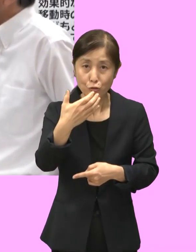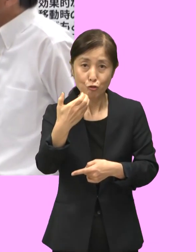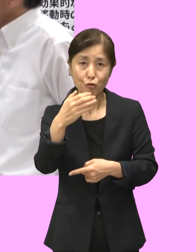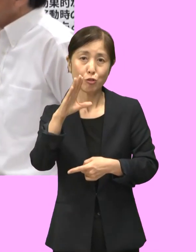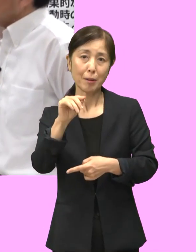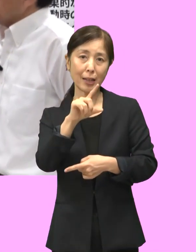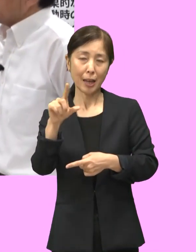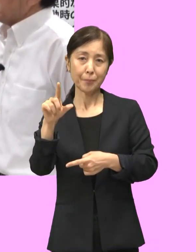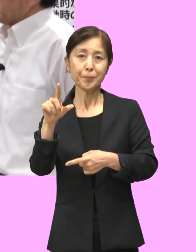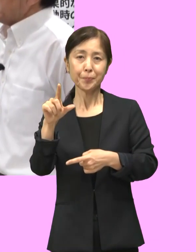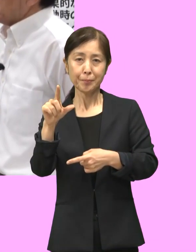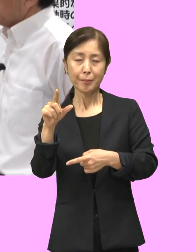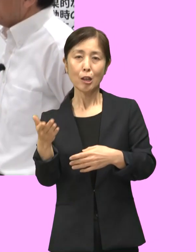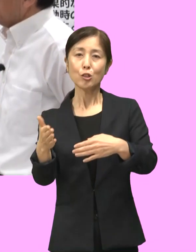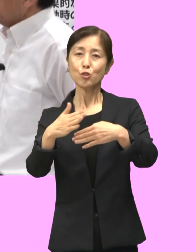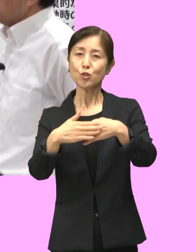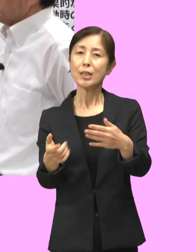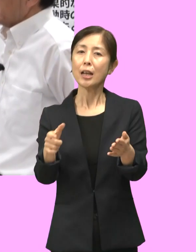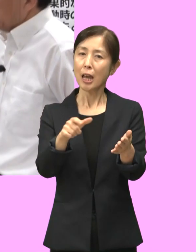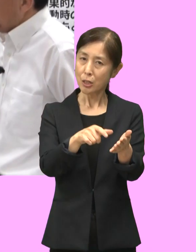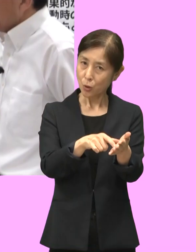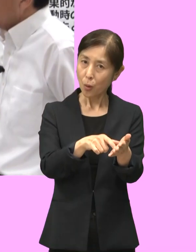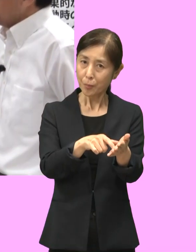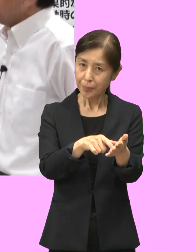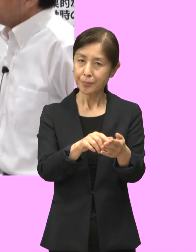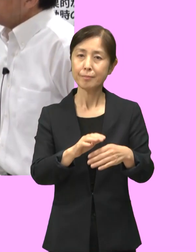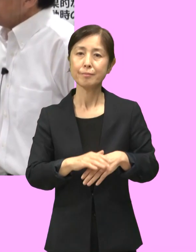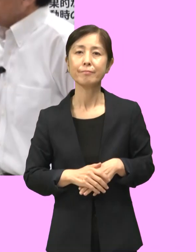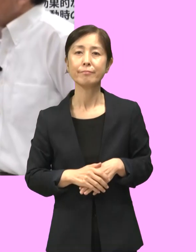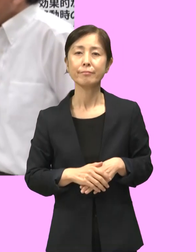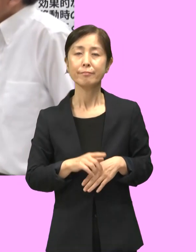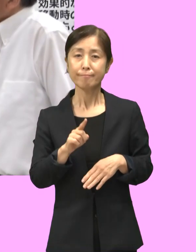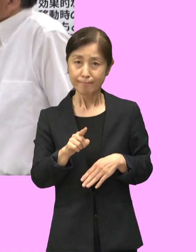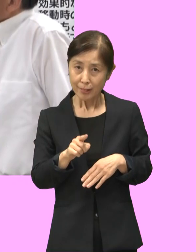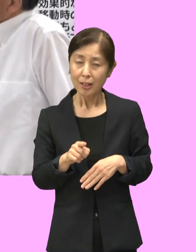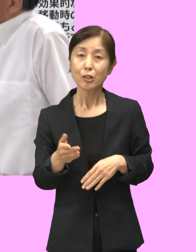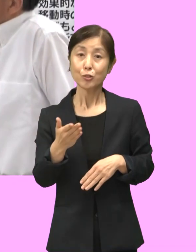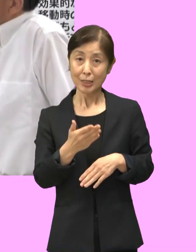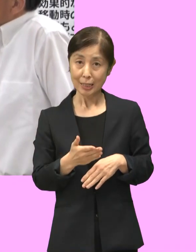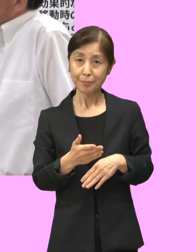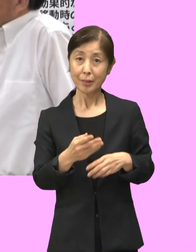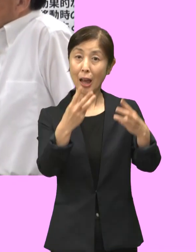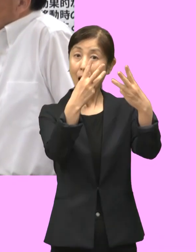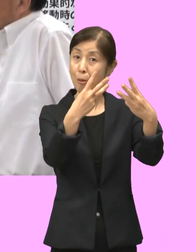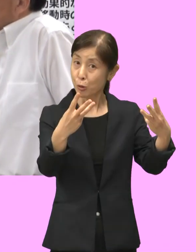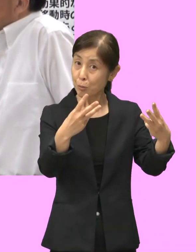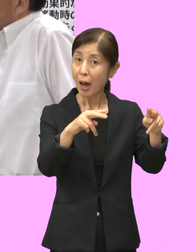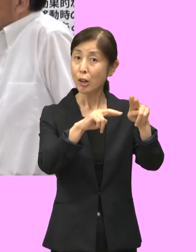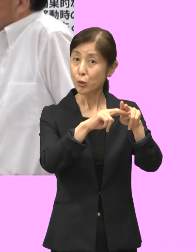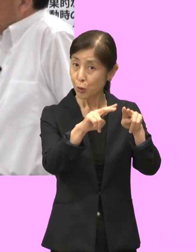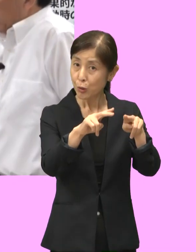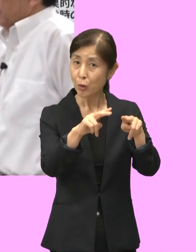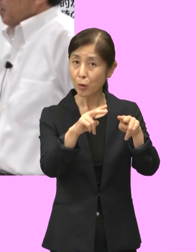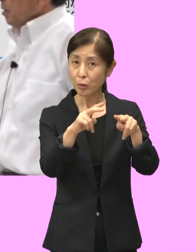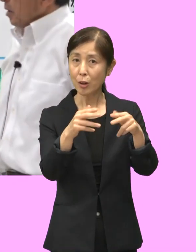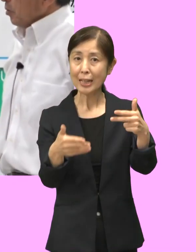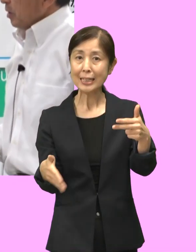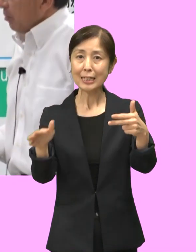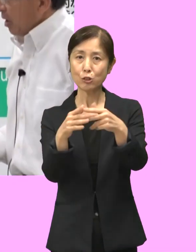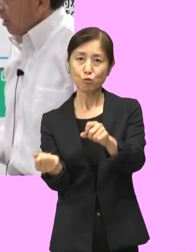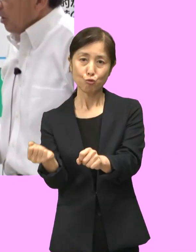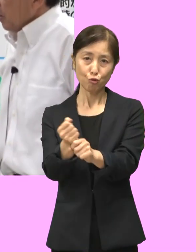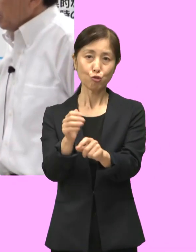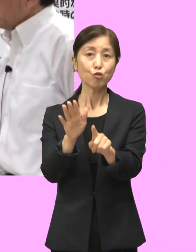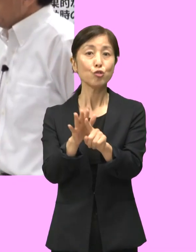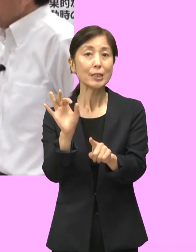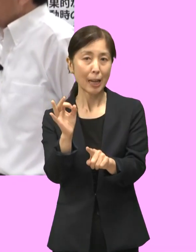3390万円を追加計上するというものであります。それから阿武隈急行の施設復旧支援、こち